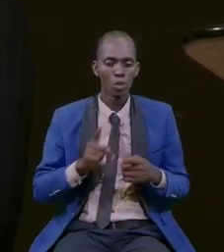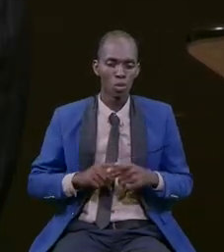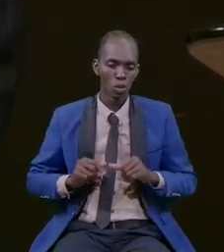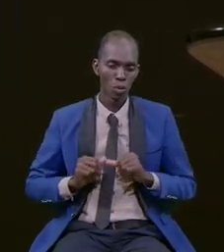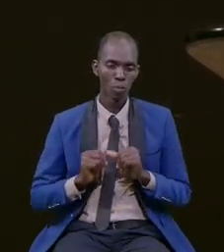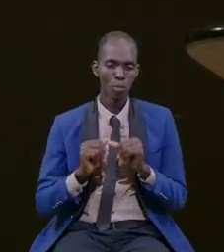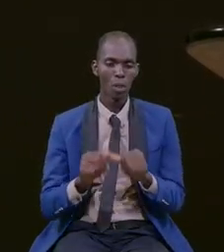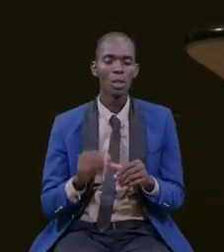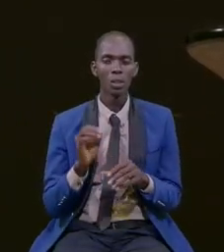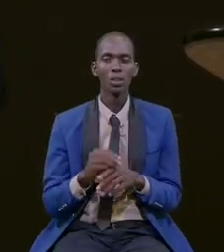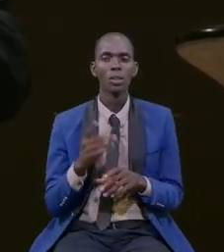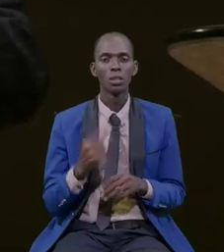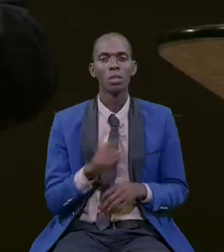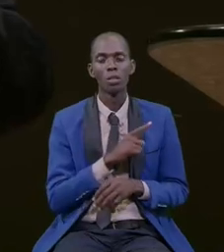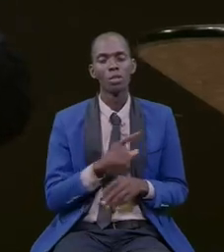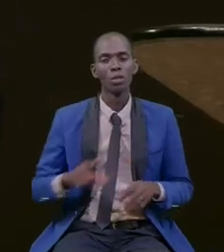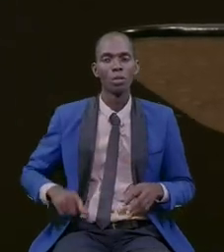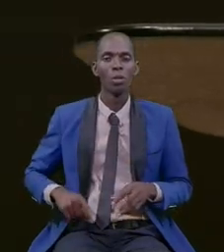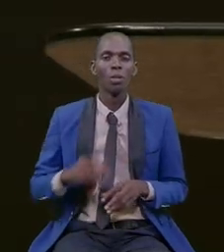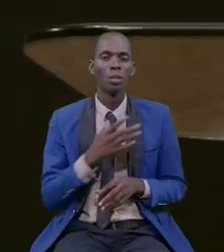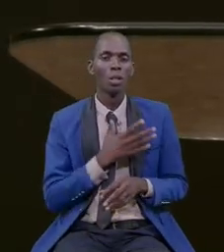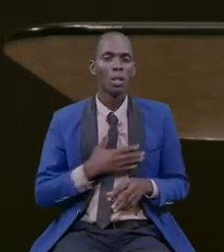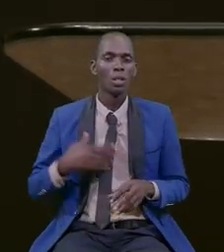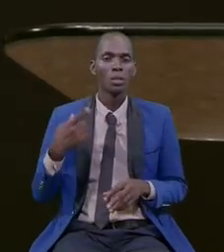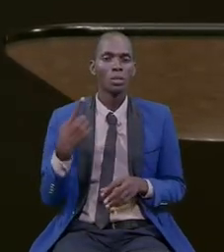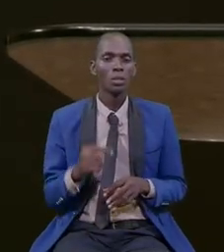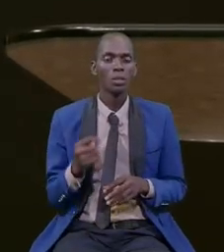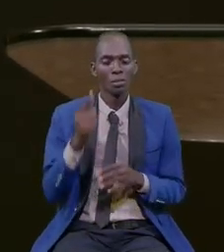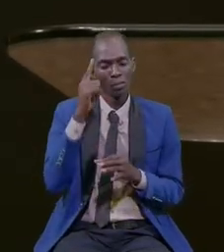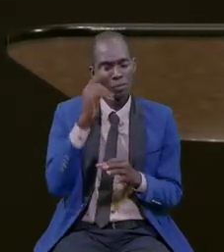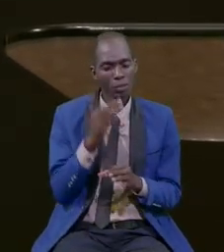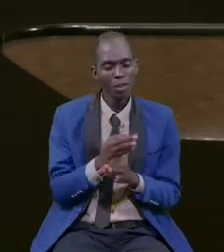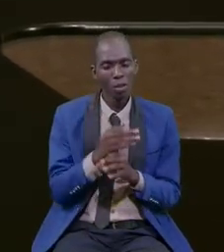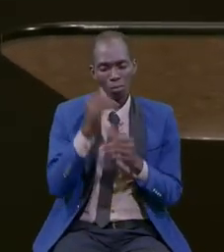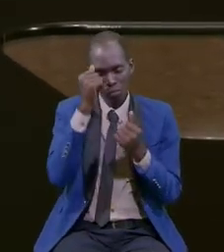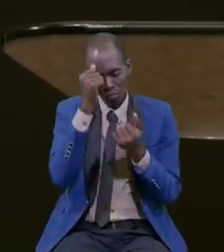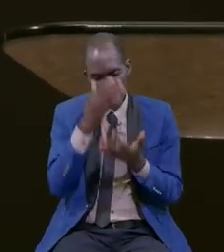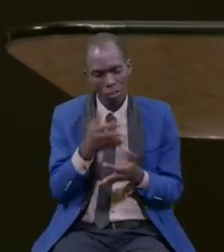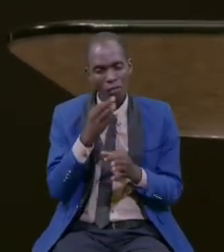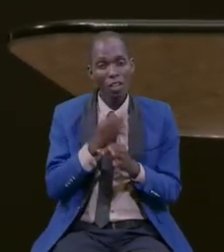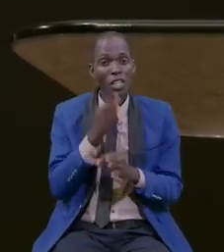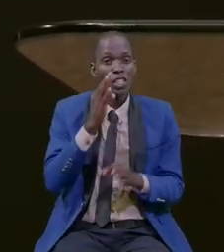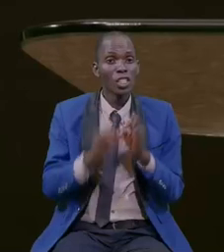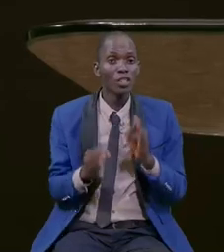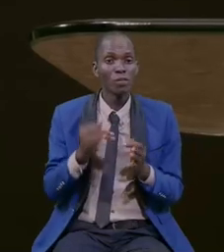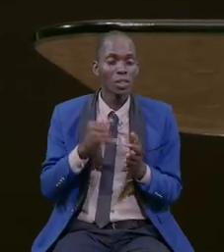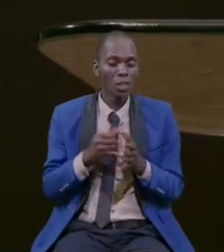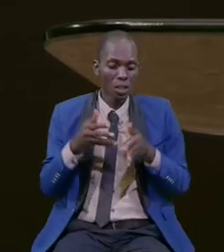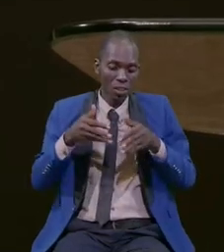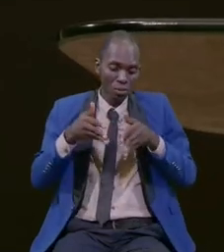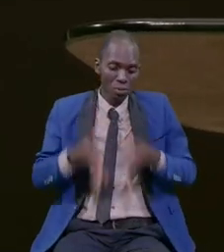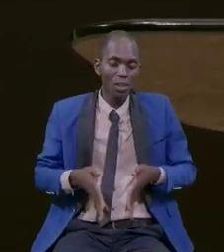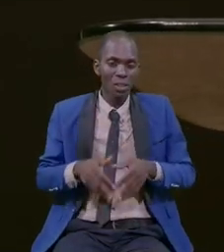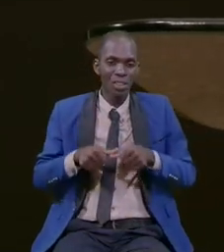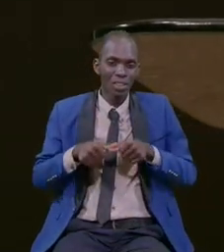dans le livre de vie dans le Seigneur et cette fois obéissante si elle demeure jusqu'à ce que